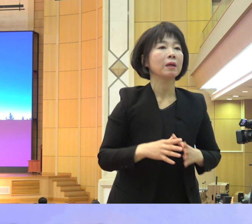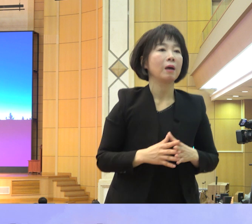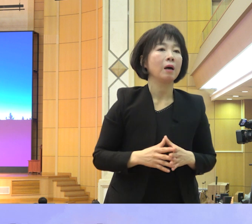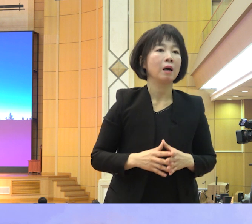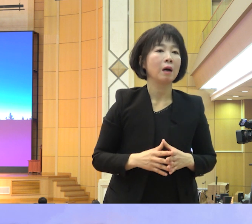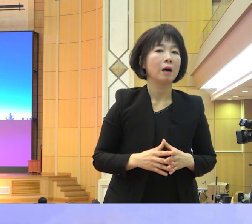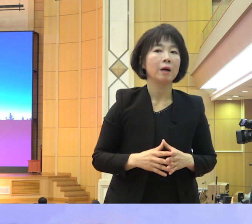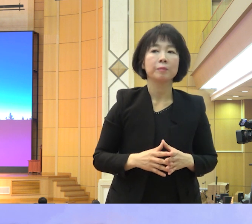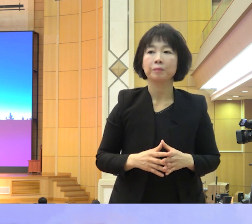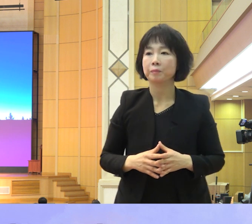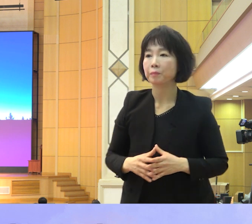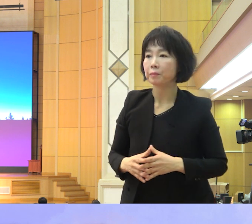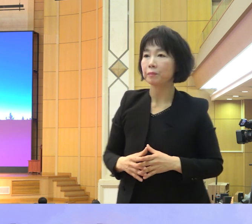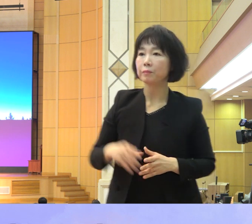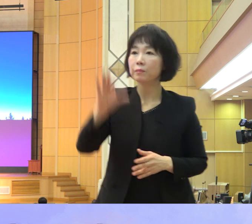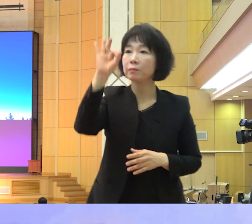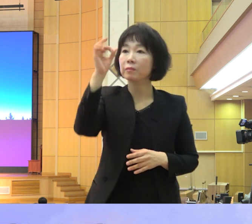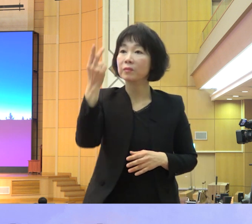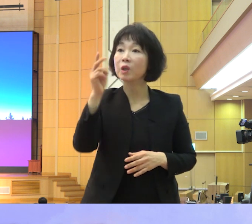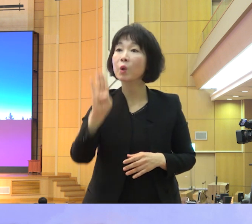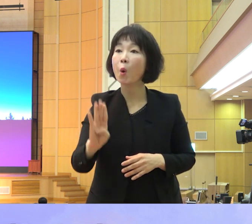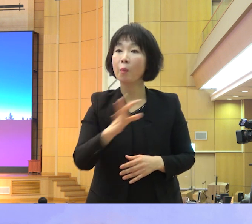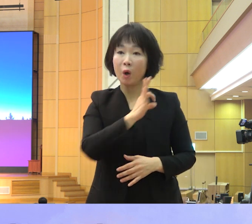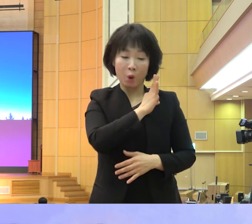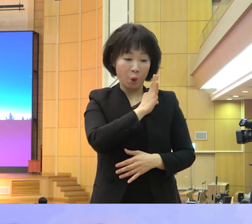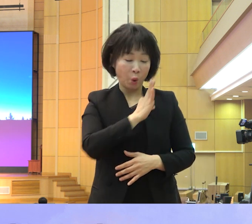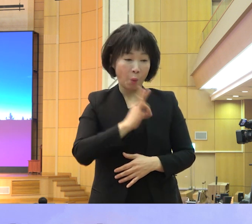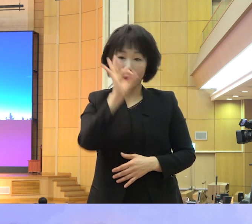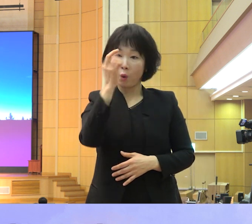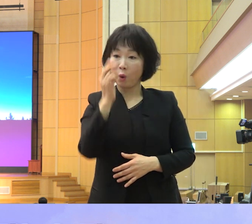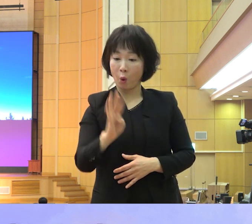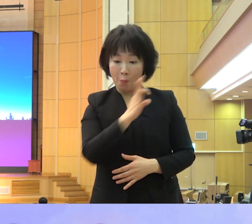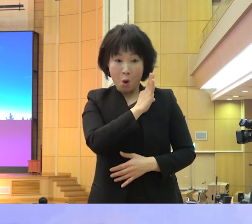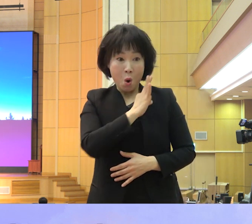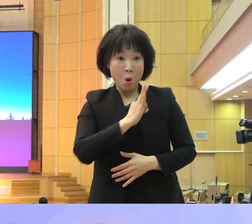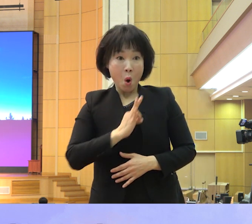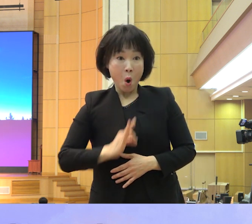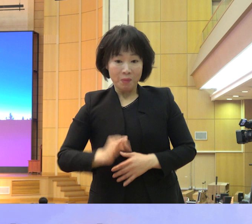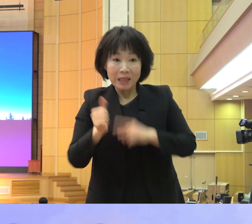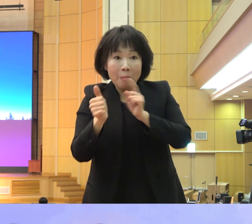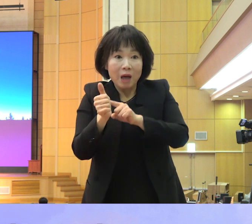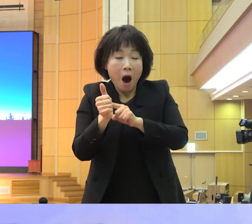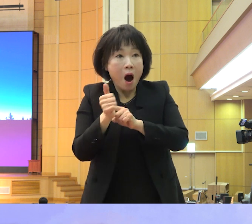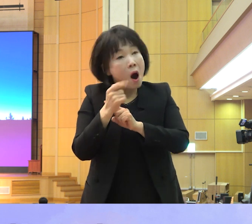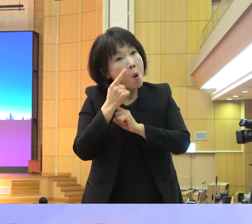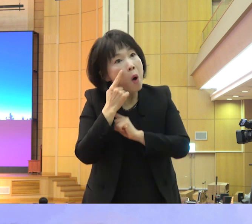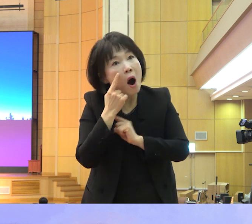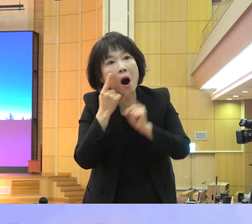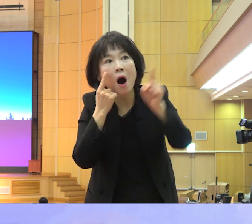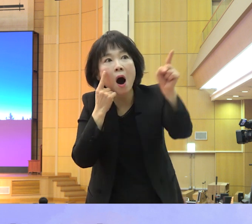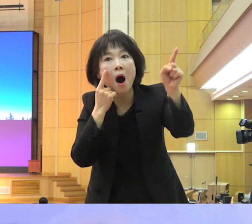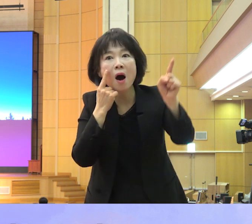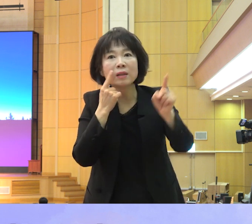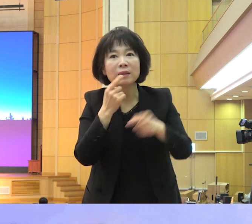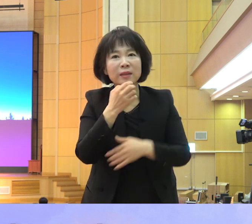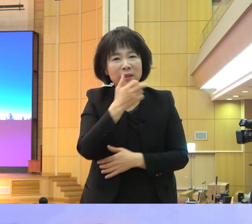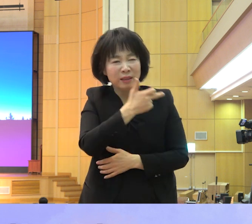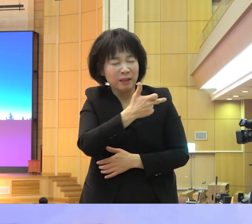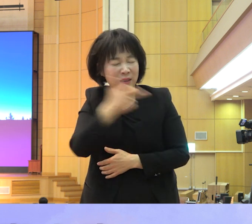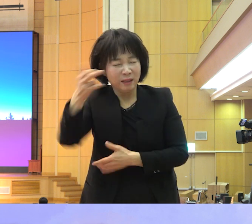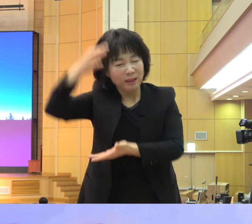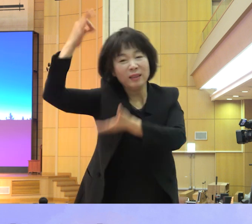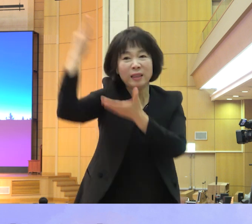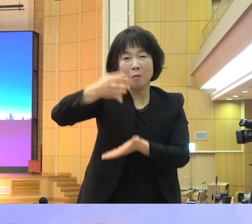가장 큰 소위 인물이고 대단한 부자입니다. 엄청난 부자입니다. 그